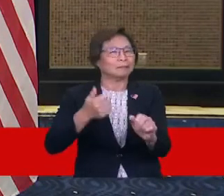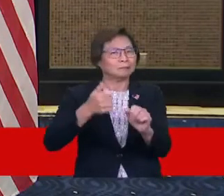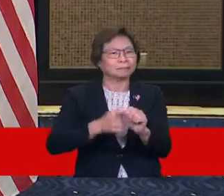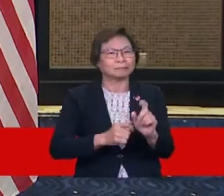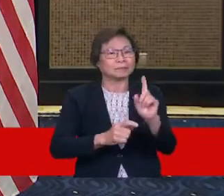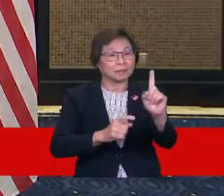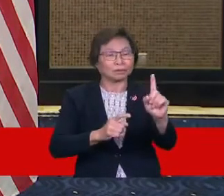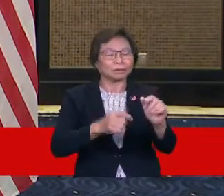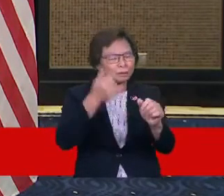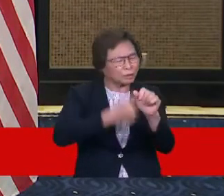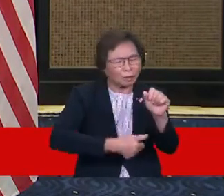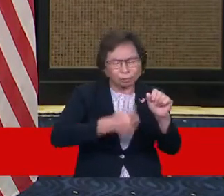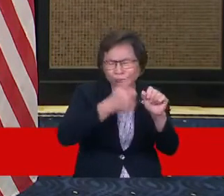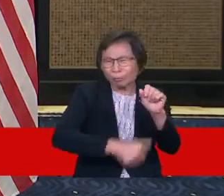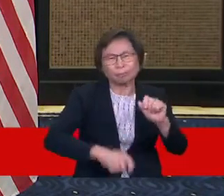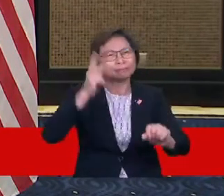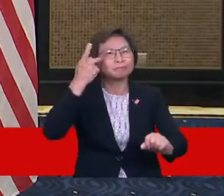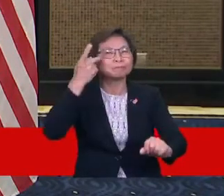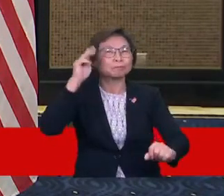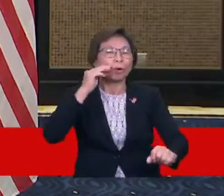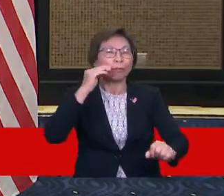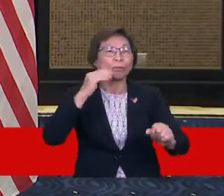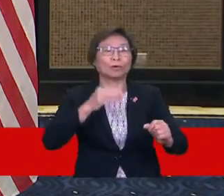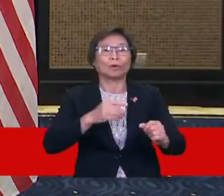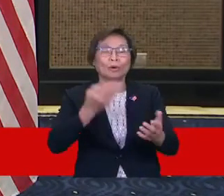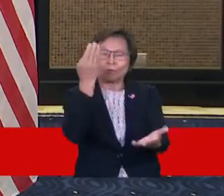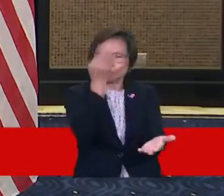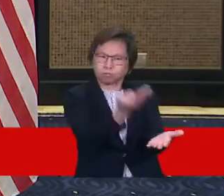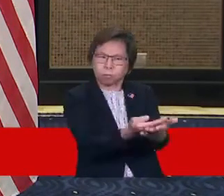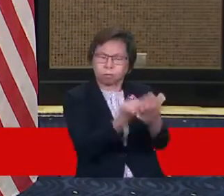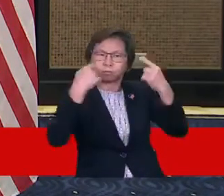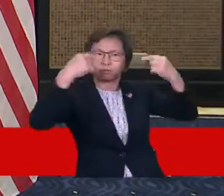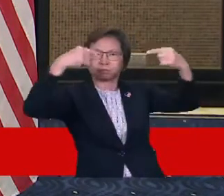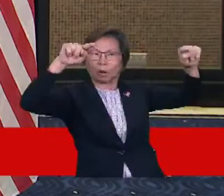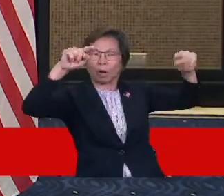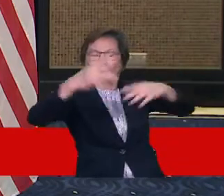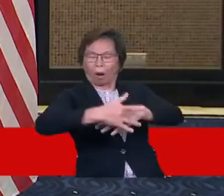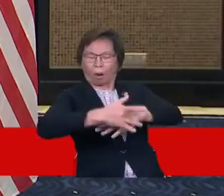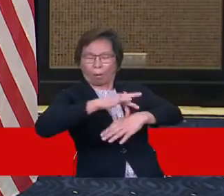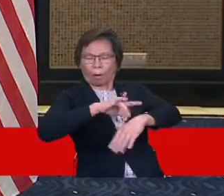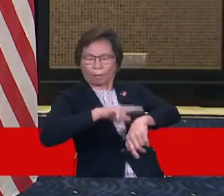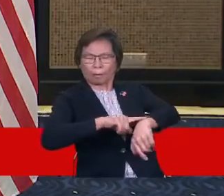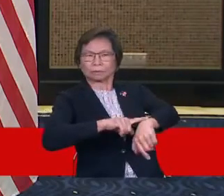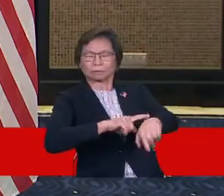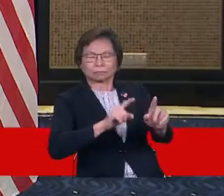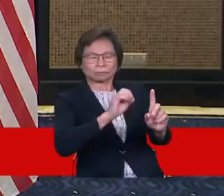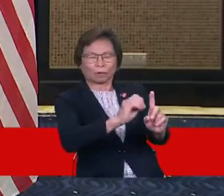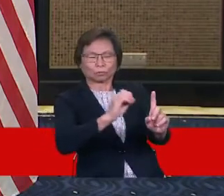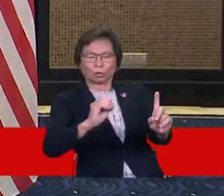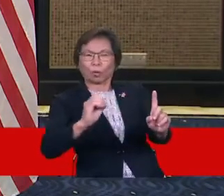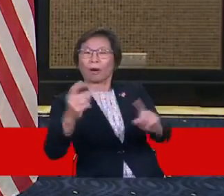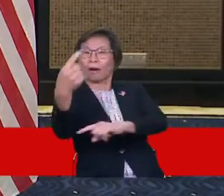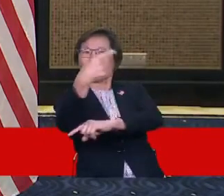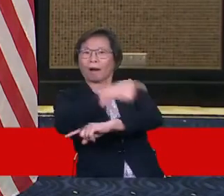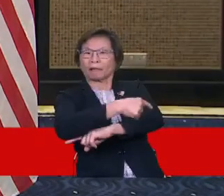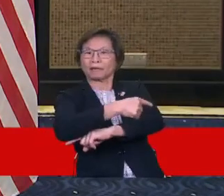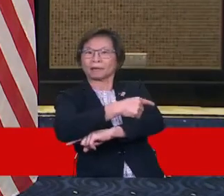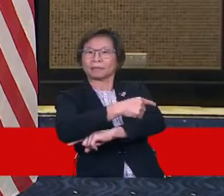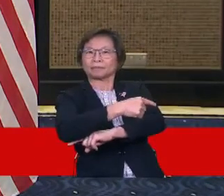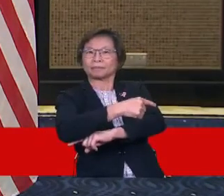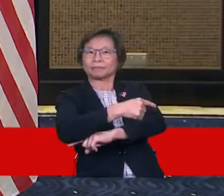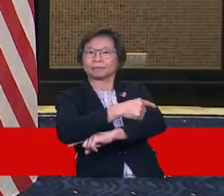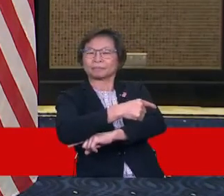perlu membuktikan pencapaian awal mereka dalam tempo 100 hari pertama